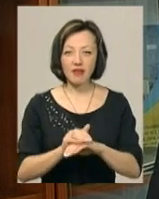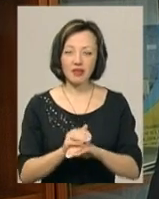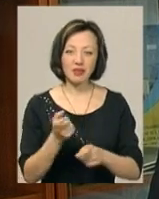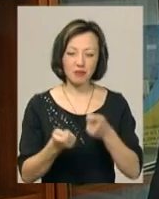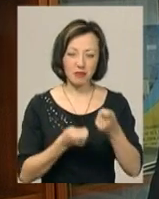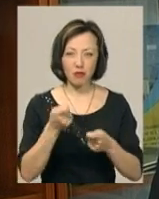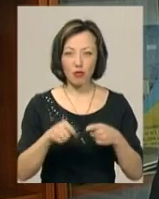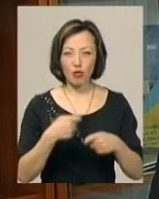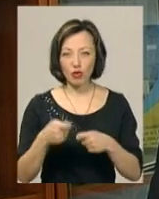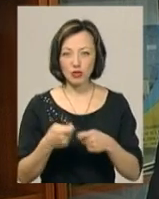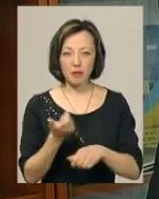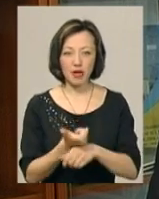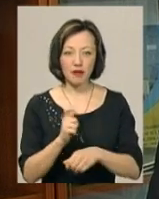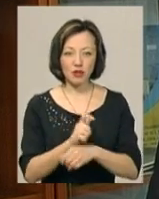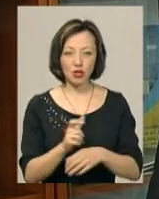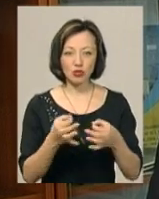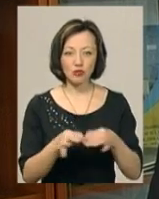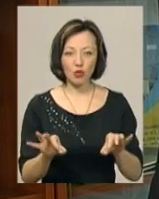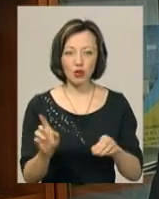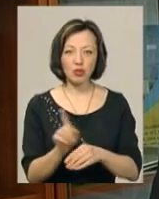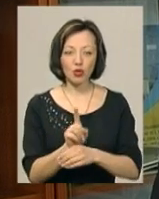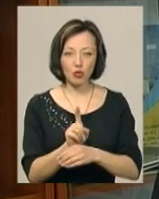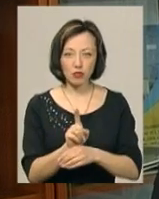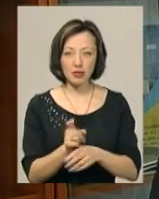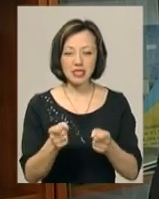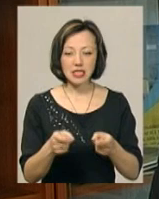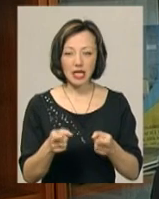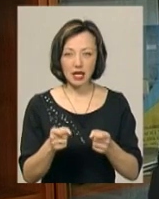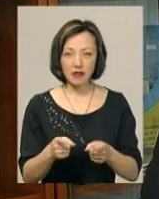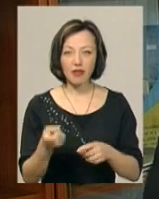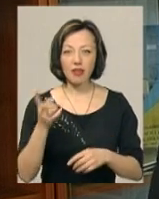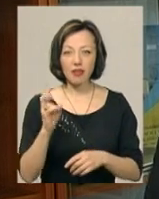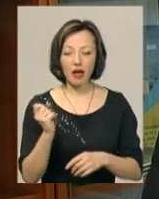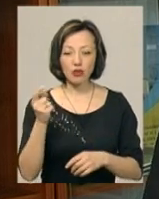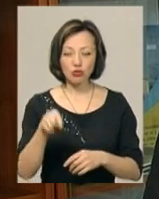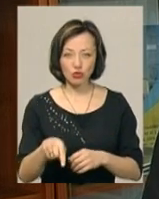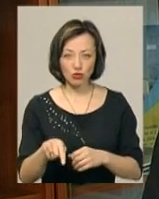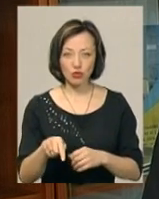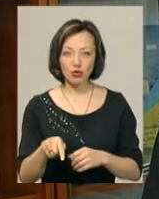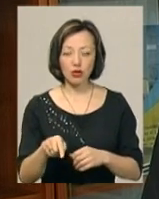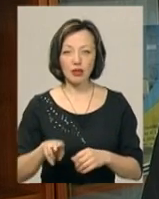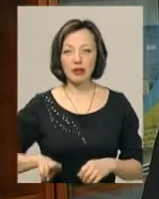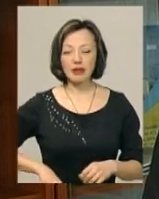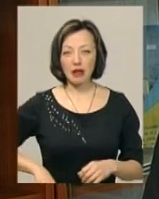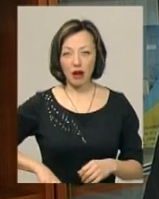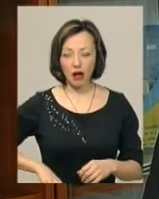незначні порушення, перевищення дозволених норм скидів, на що на